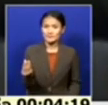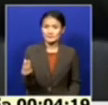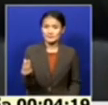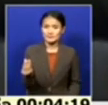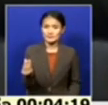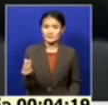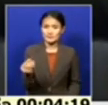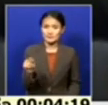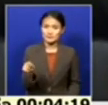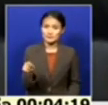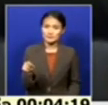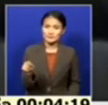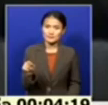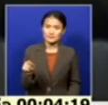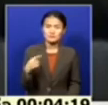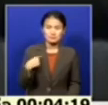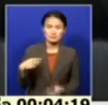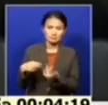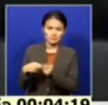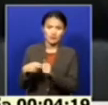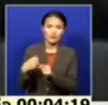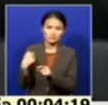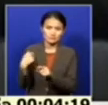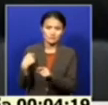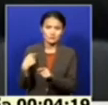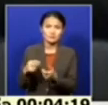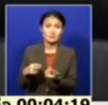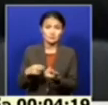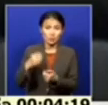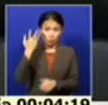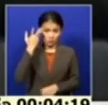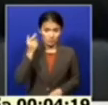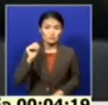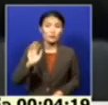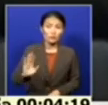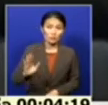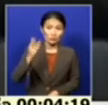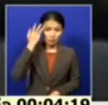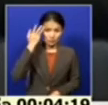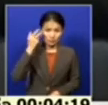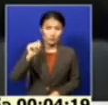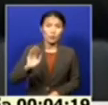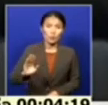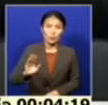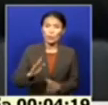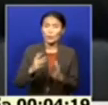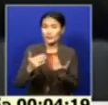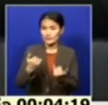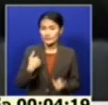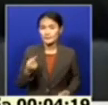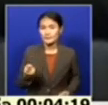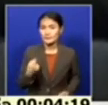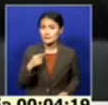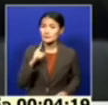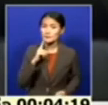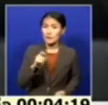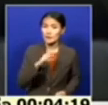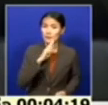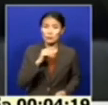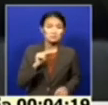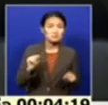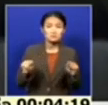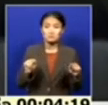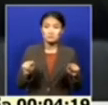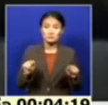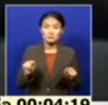ของเขาเองนะฮะซึ่งก็เป็นคนไทยอันนั้นคือจำนวนที่เป็นส่วนใหญ่นะส่วนที่เป็นส่วนน้อยอี